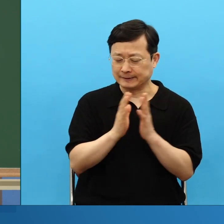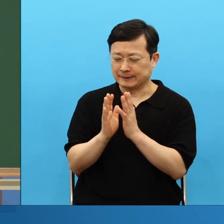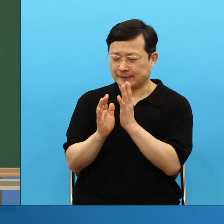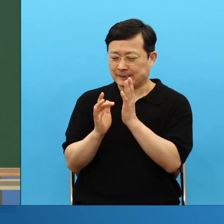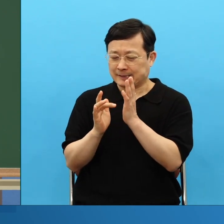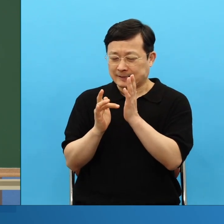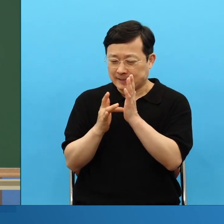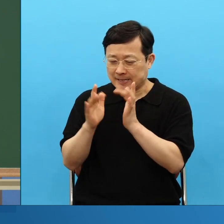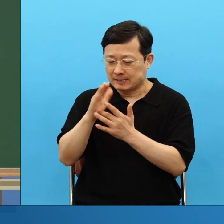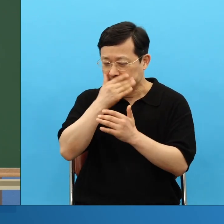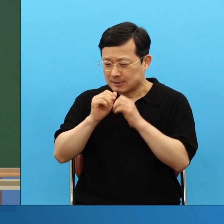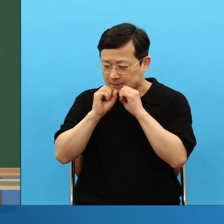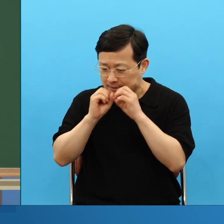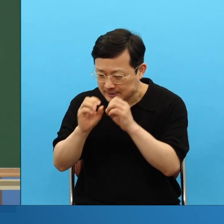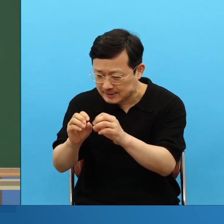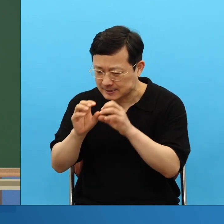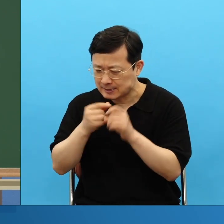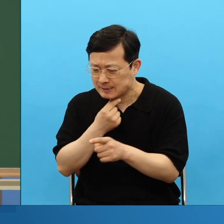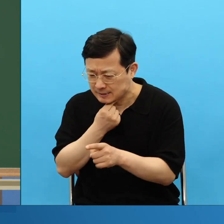안 오죠.